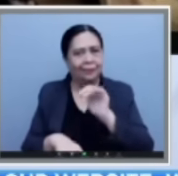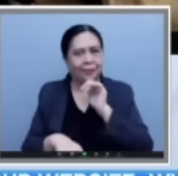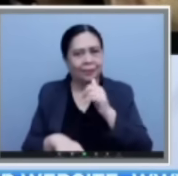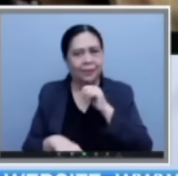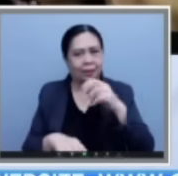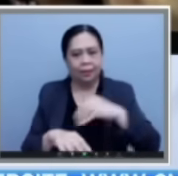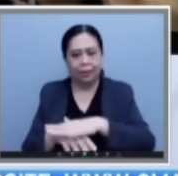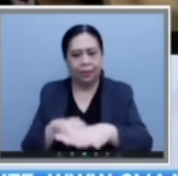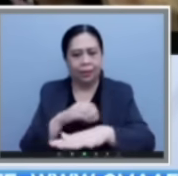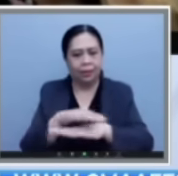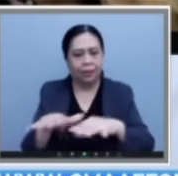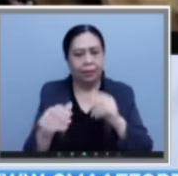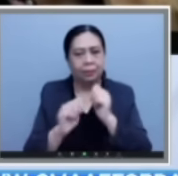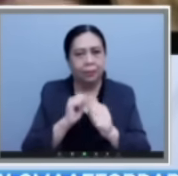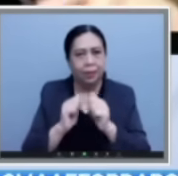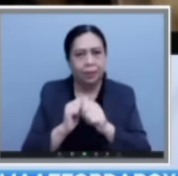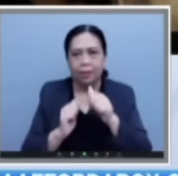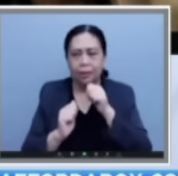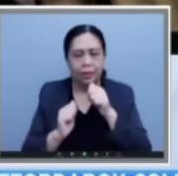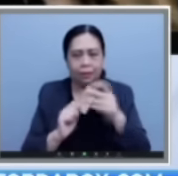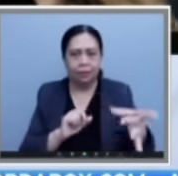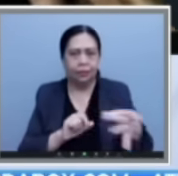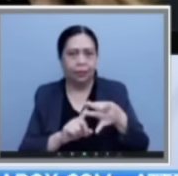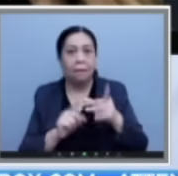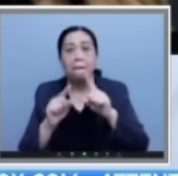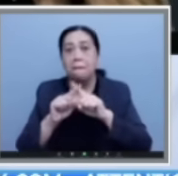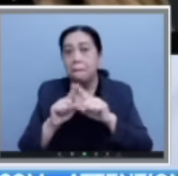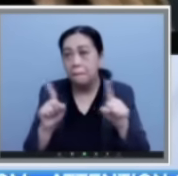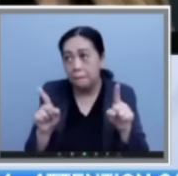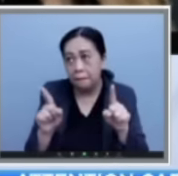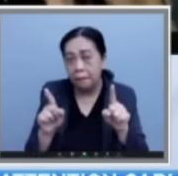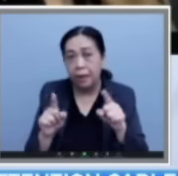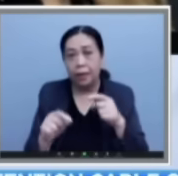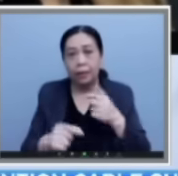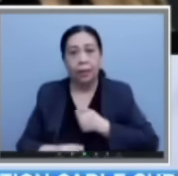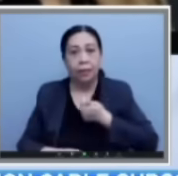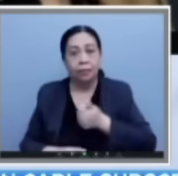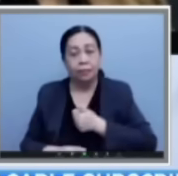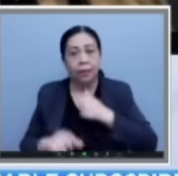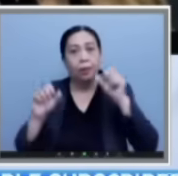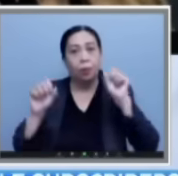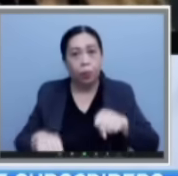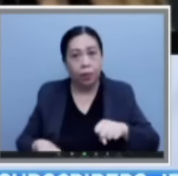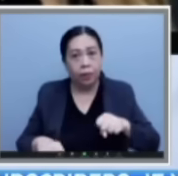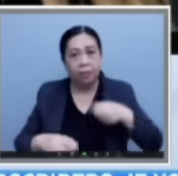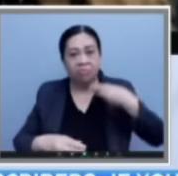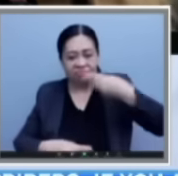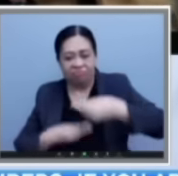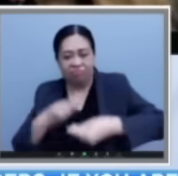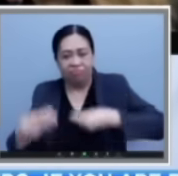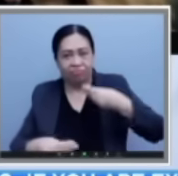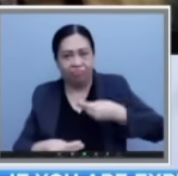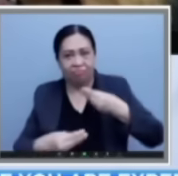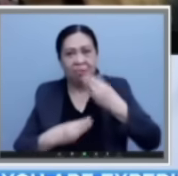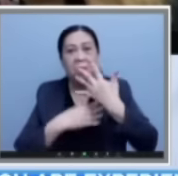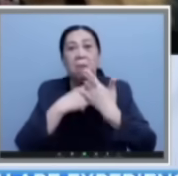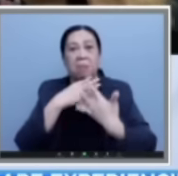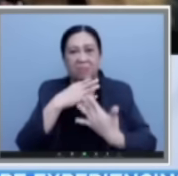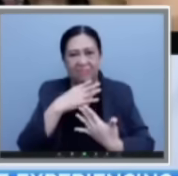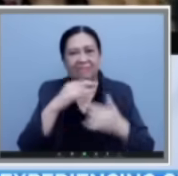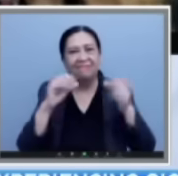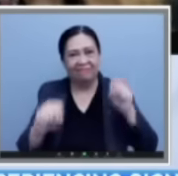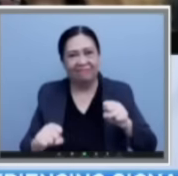disease then Hindi ho siya nakakahawak pero ang hika po ay pwedeng manga so genetic m okay